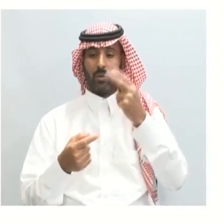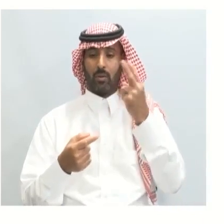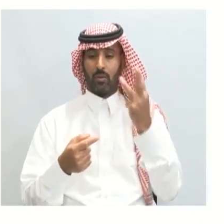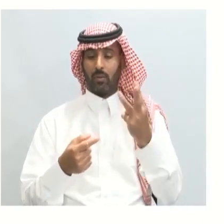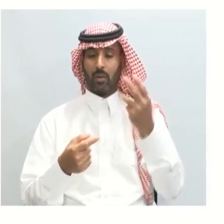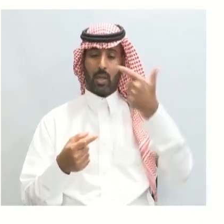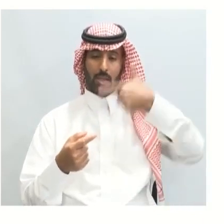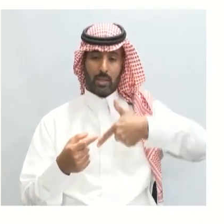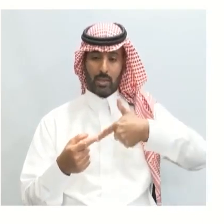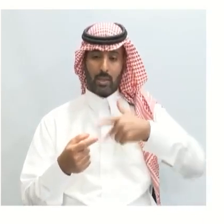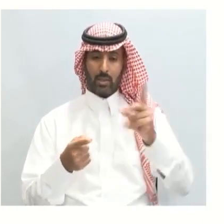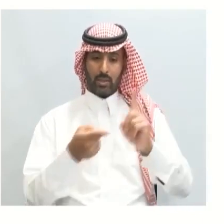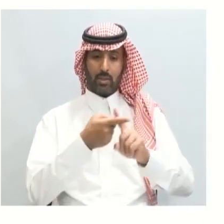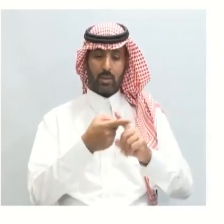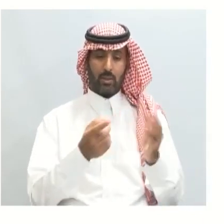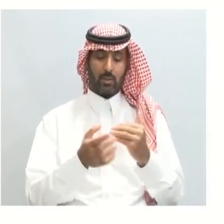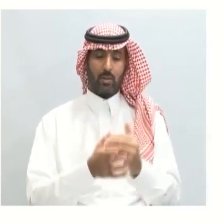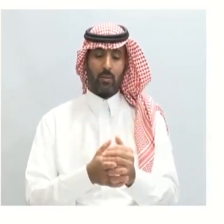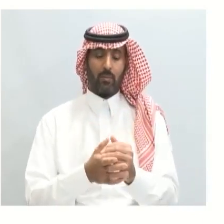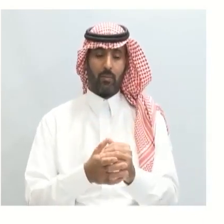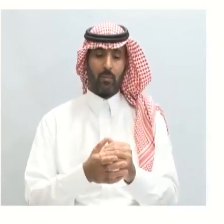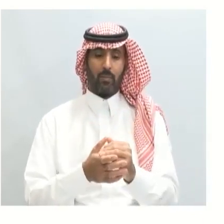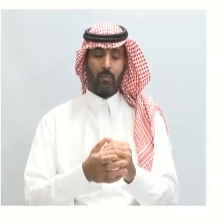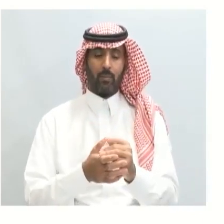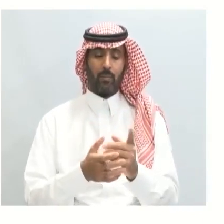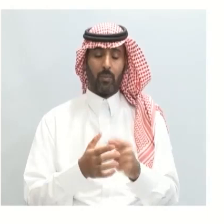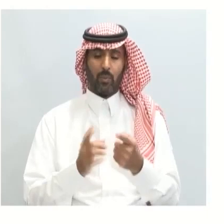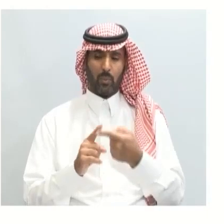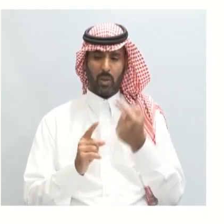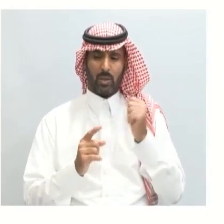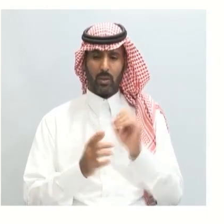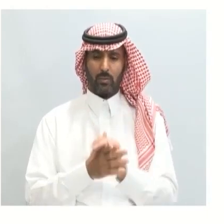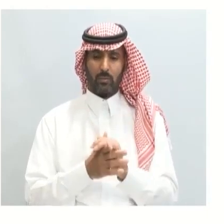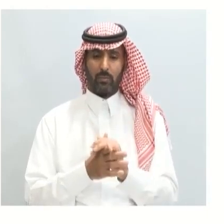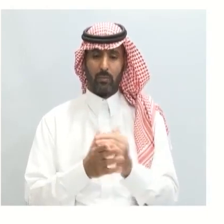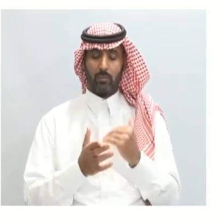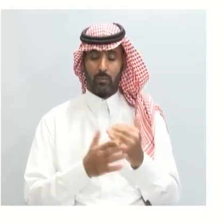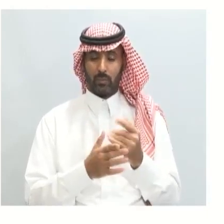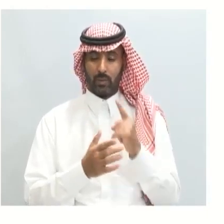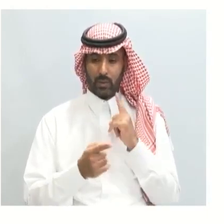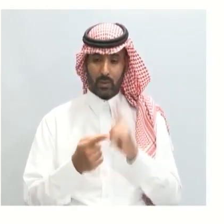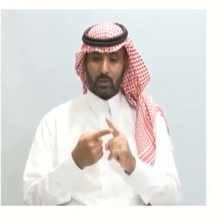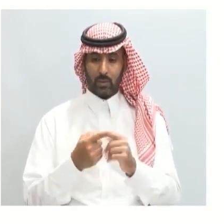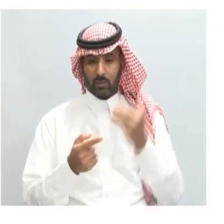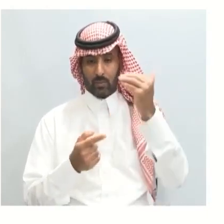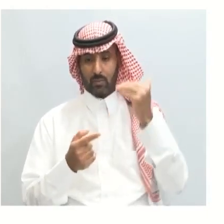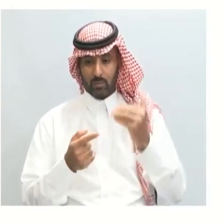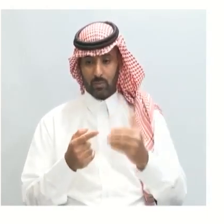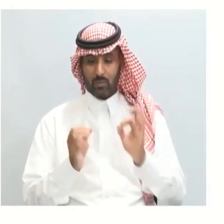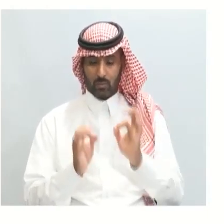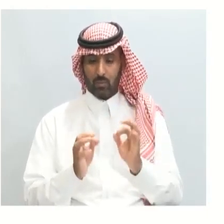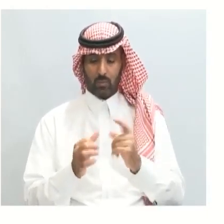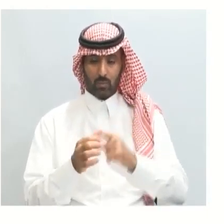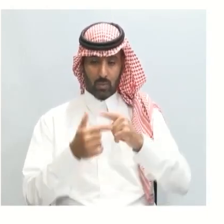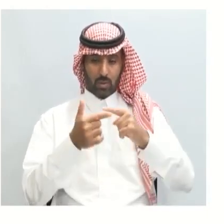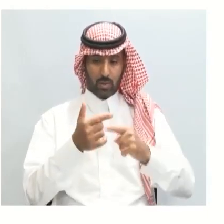فهنا لدينا فكره ايضا في هذا السؤال لان المطلوب لد حراره سليلوزيه طبعا لابد ان تمشي في الخطوات بشكل صحيح بعد